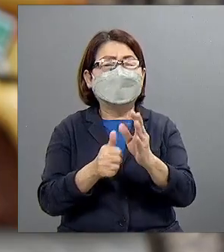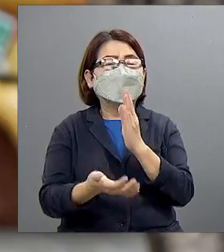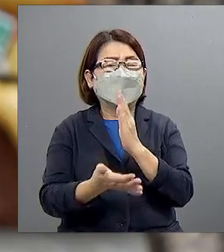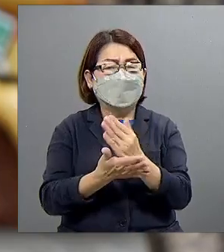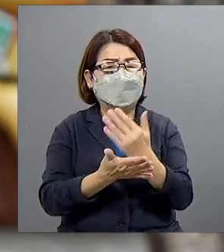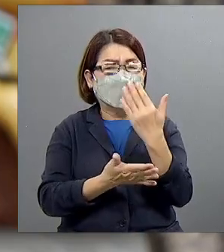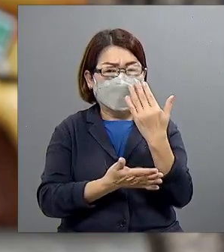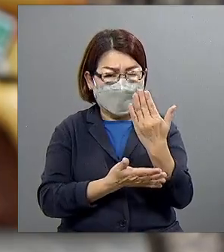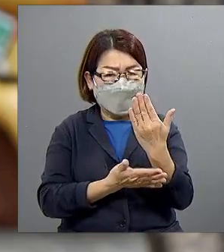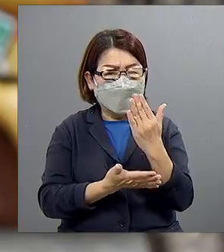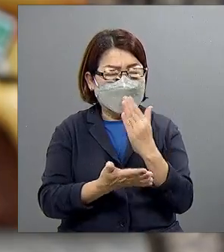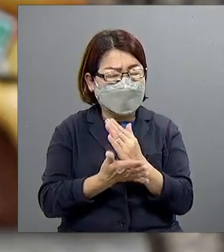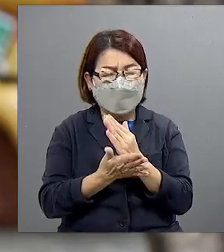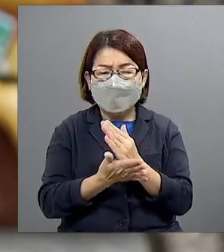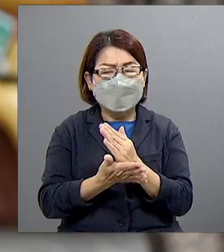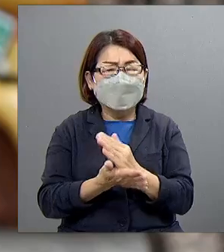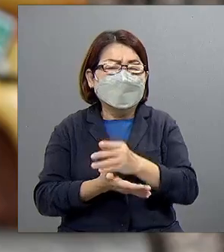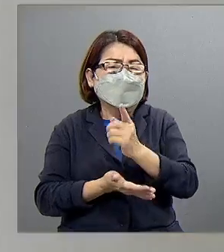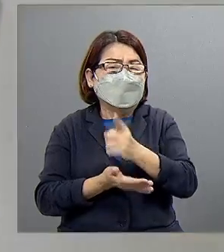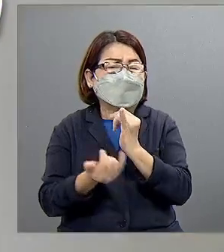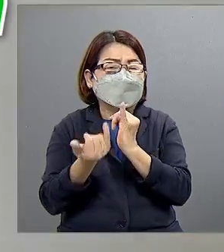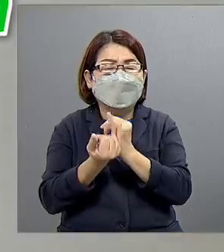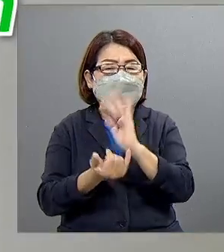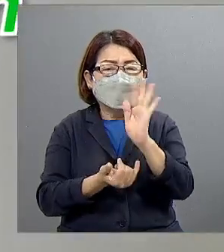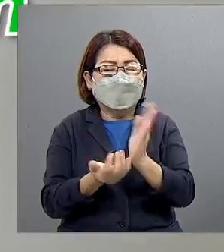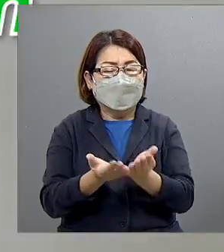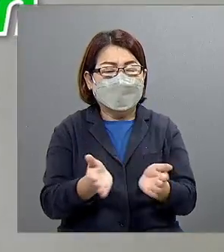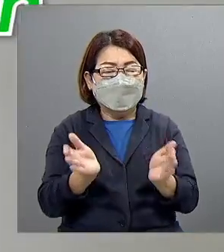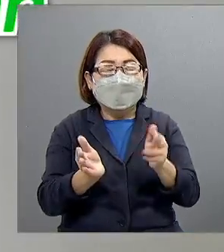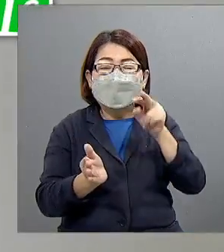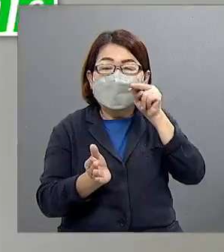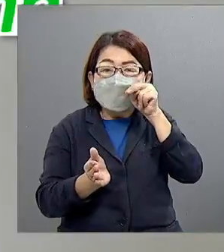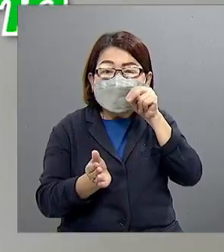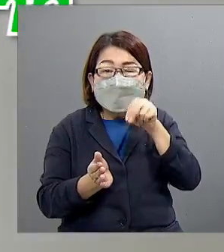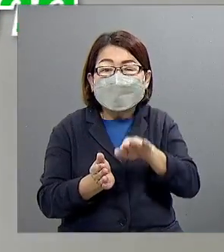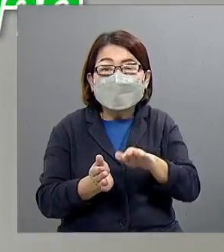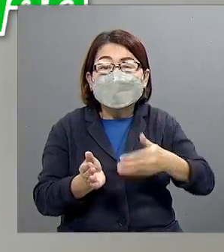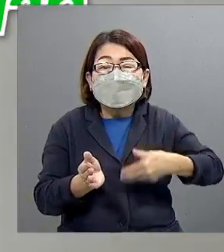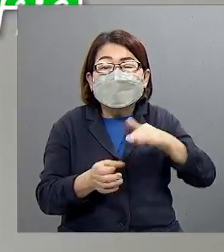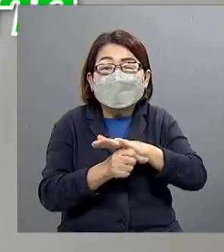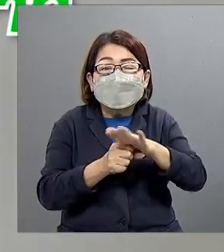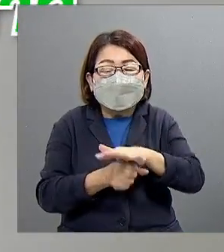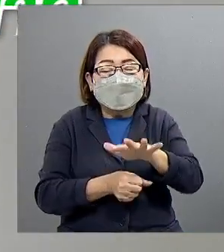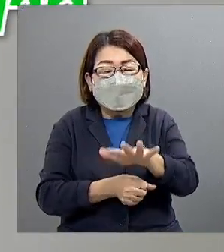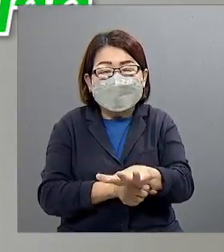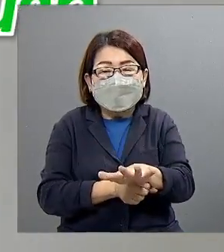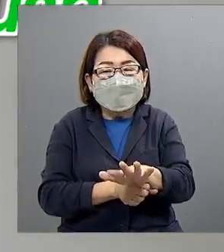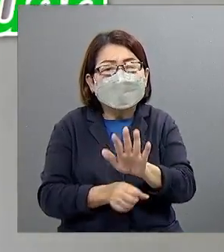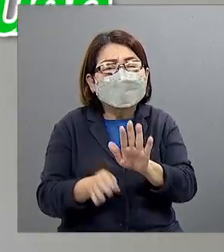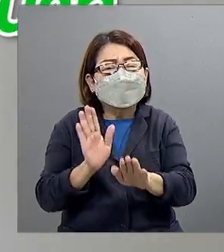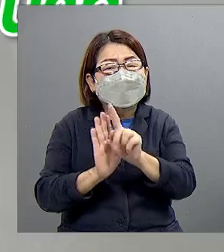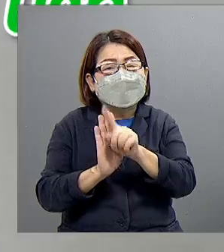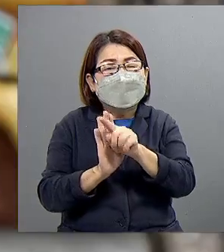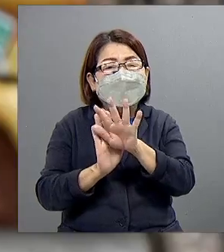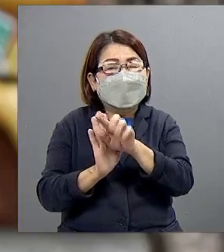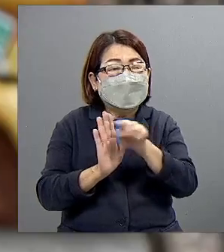านเป็นหลักแล้วก็ร่วมกับการแช่น้ำอุ่นแล้วก็บริหารมือในน้ำอุ่นวันละ 5-10 นาทีค่ะร่วมกับการกินยาลดการอัก